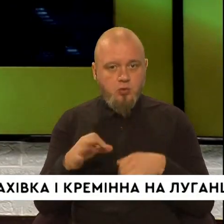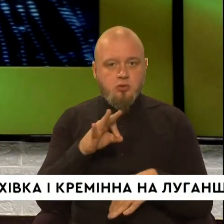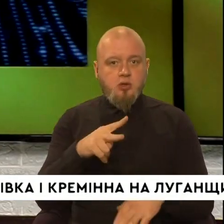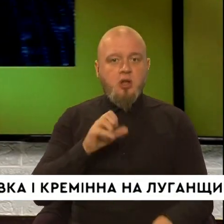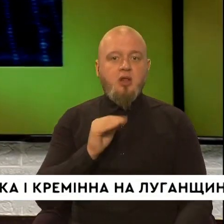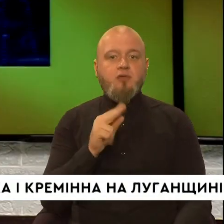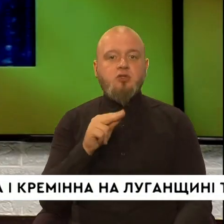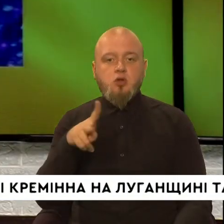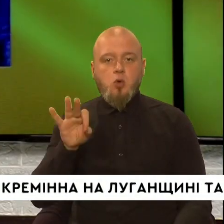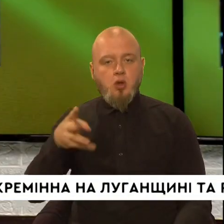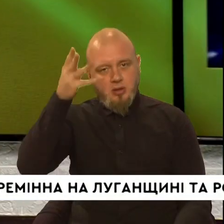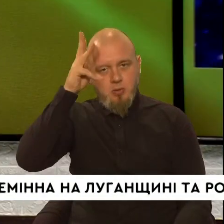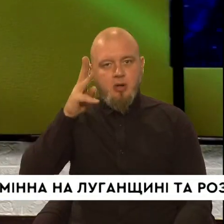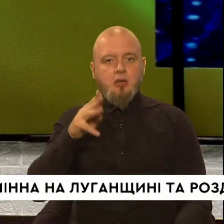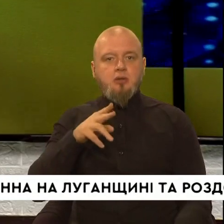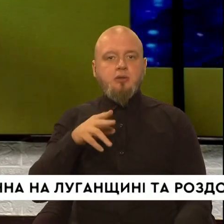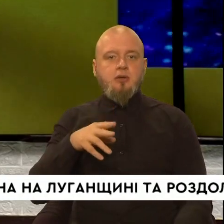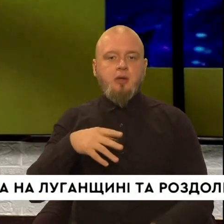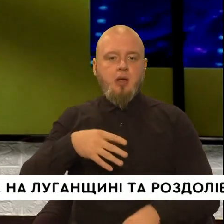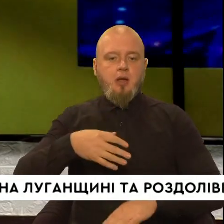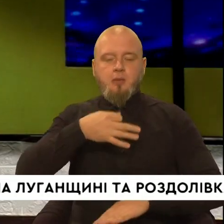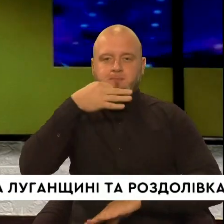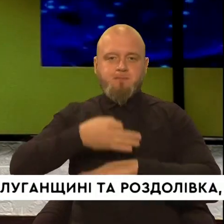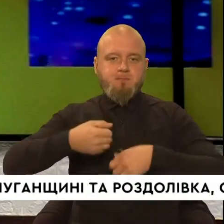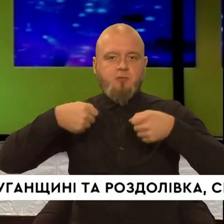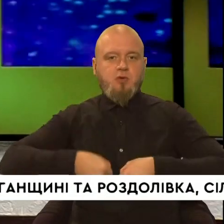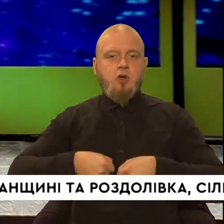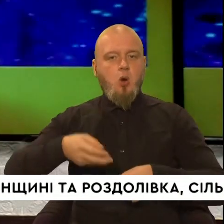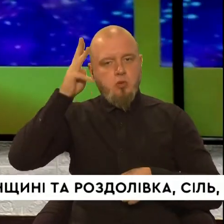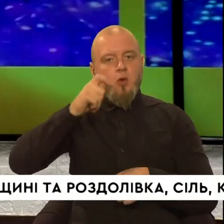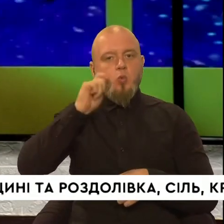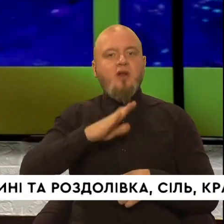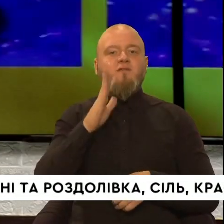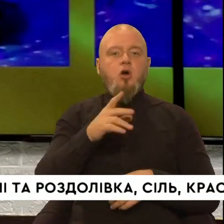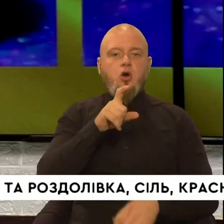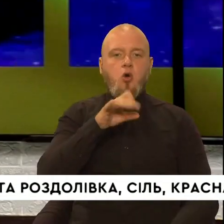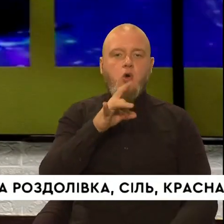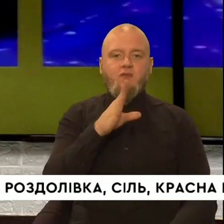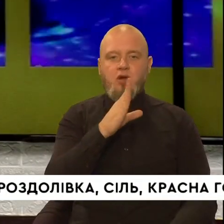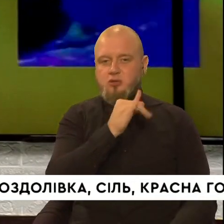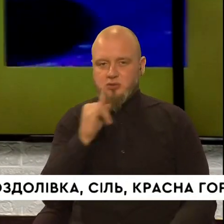Олександра Левченка, дипломата надзвичайного і повноважного посла України в Хорватії у